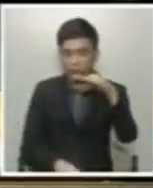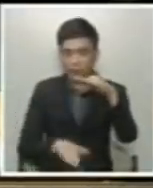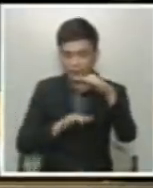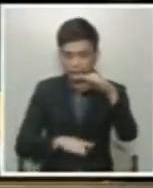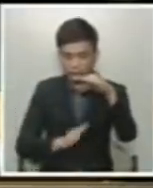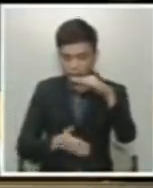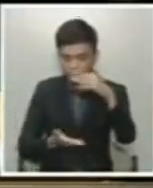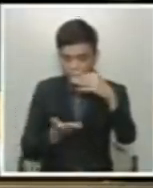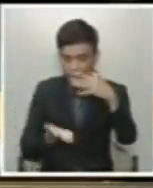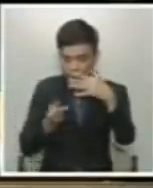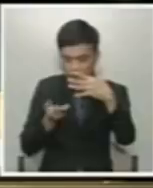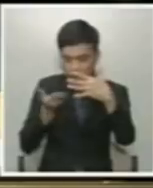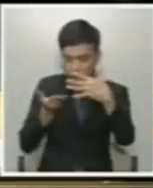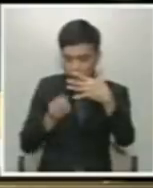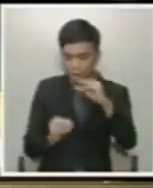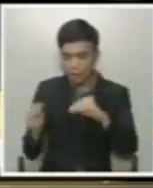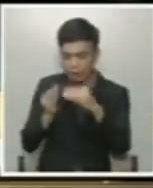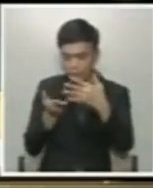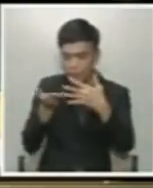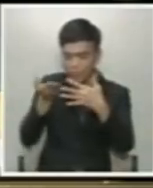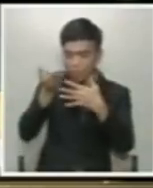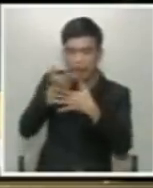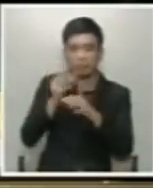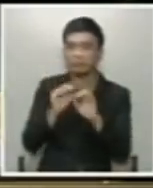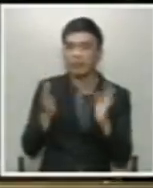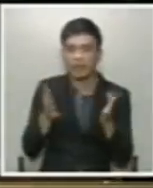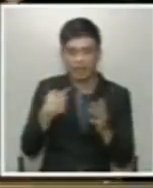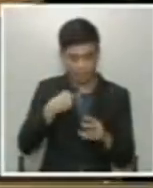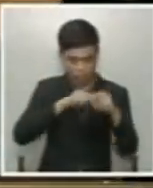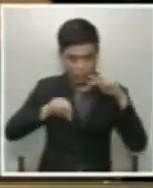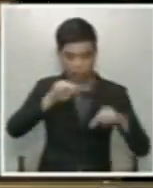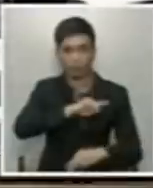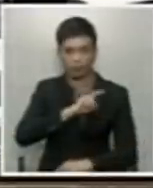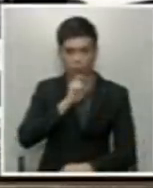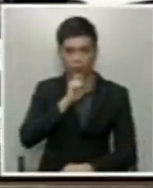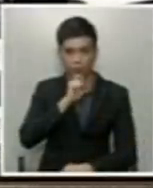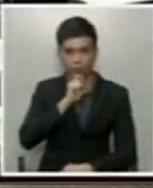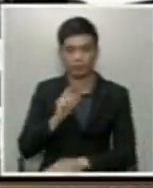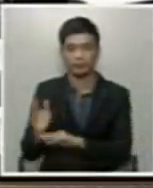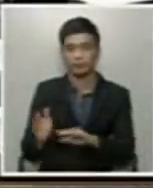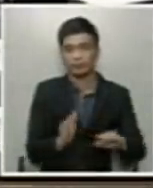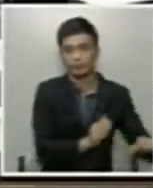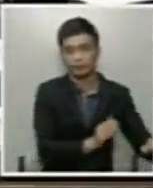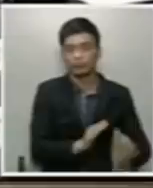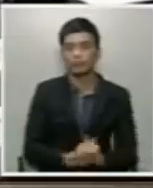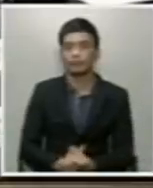กำลังดูเรื่องนี้อยู่ครับขอบคุณครับ ครับท่านวิโรจน์ถามครั้งที่2ครับเชิญนะครับ